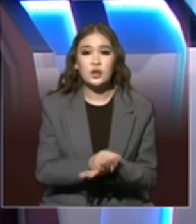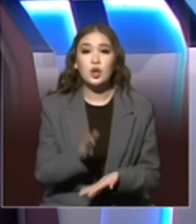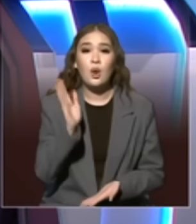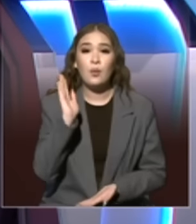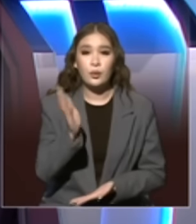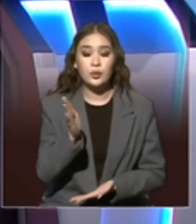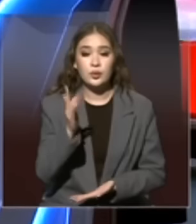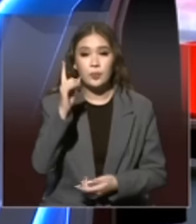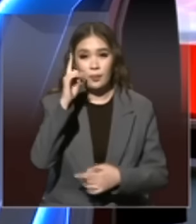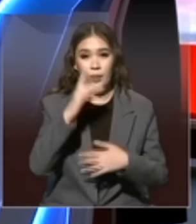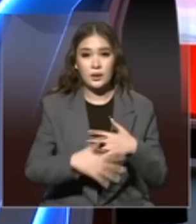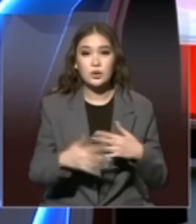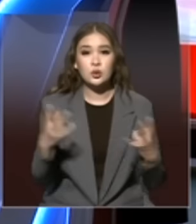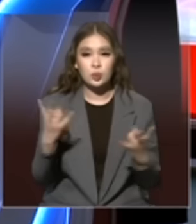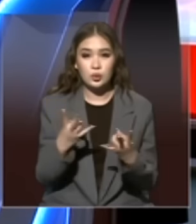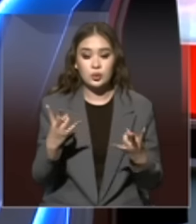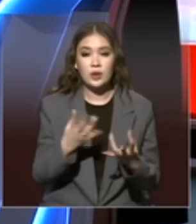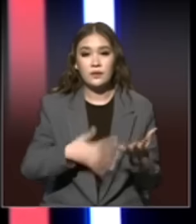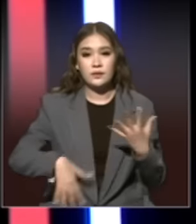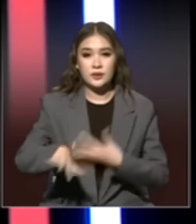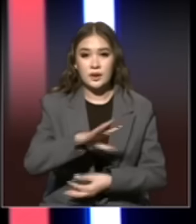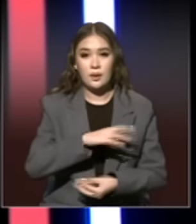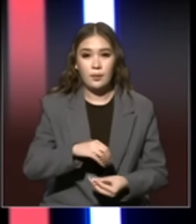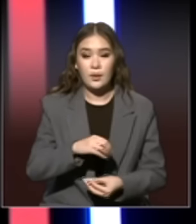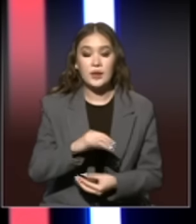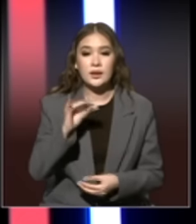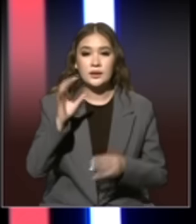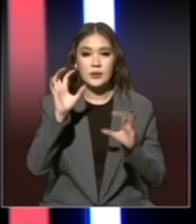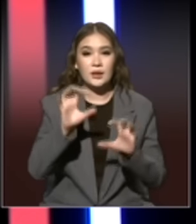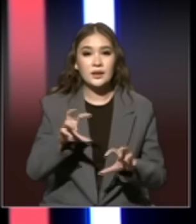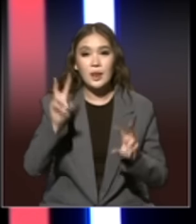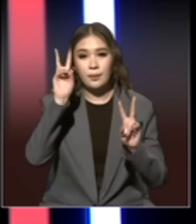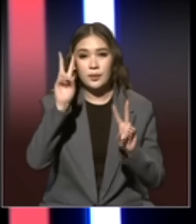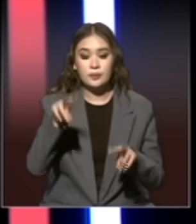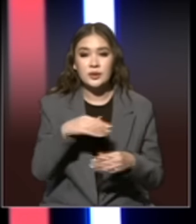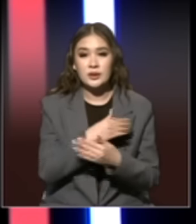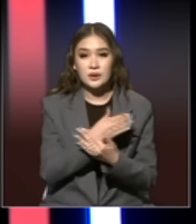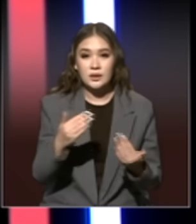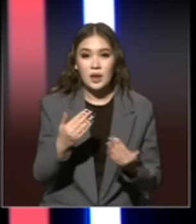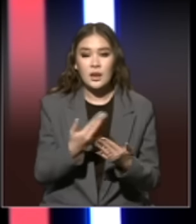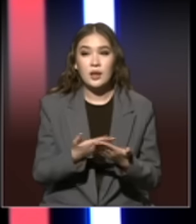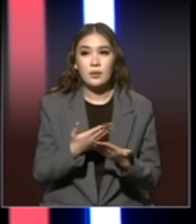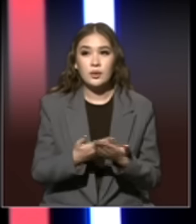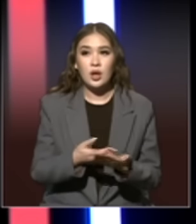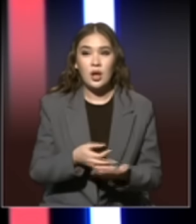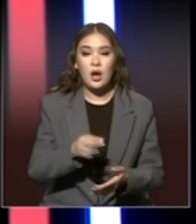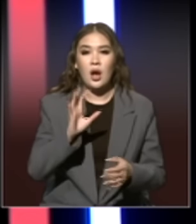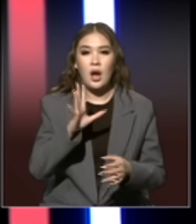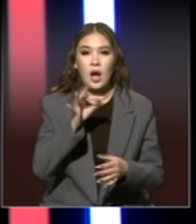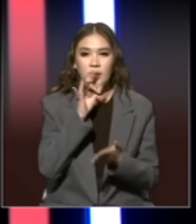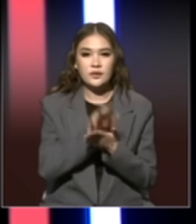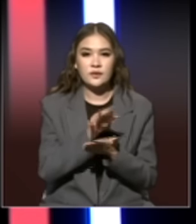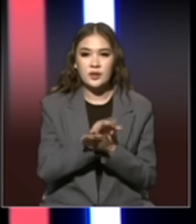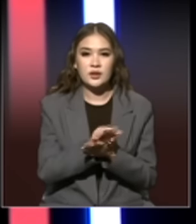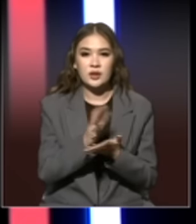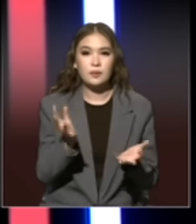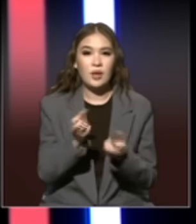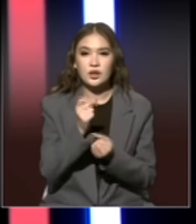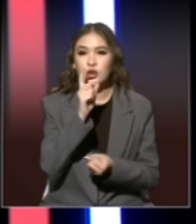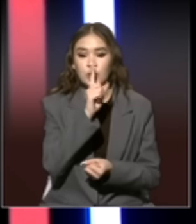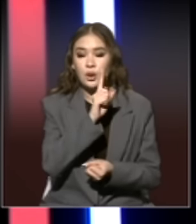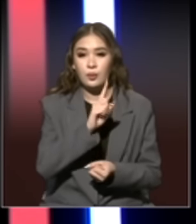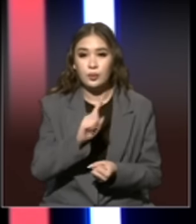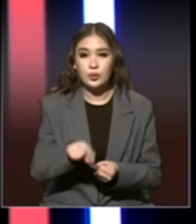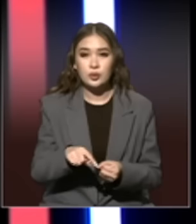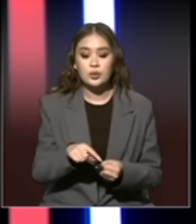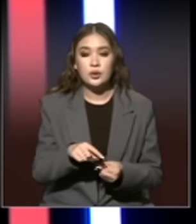беріп отыр. Иә, осыны түсінуіміз керек. Одан кейін заңды білмейтінің сізді мысалы жауапкершіліктен құтқармайтынын да түсіндіріп отыр. Осы